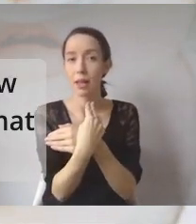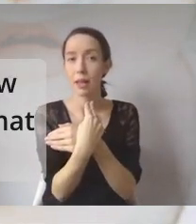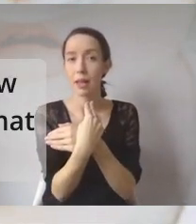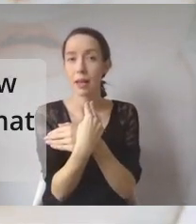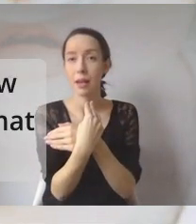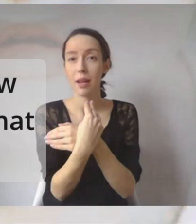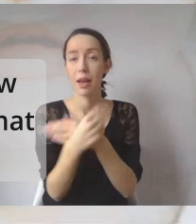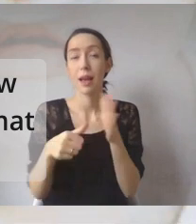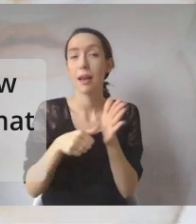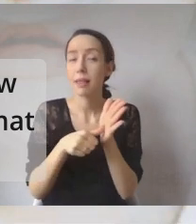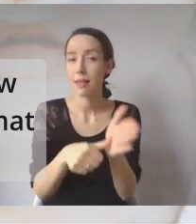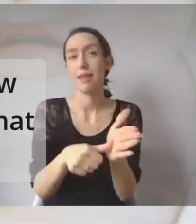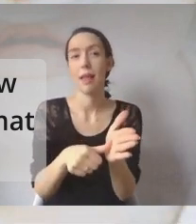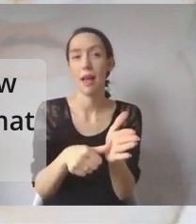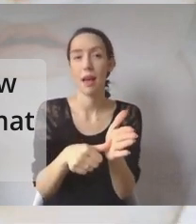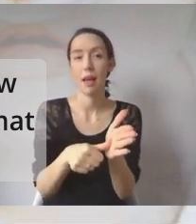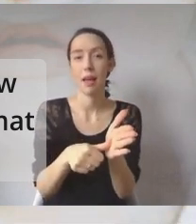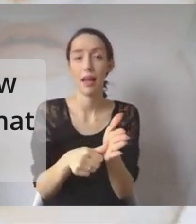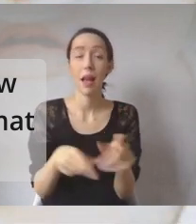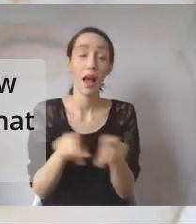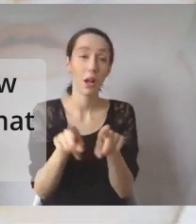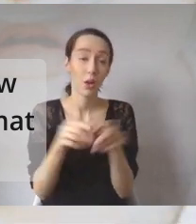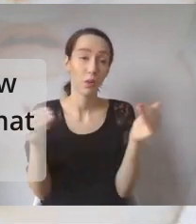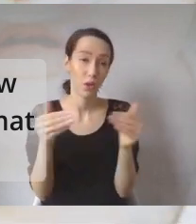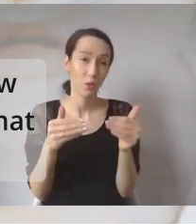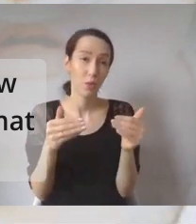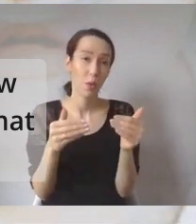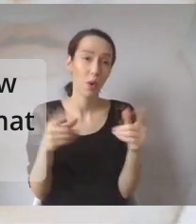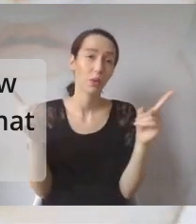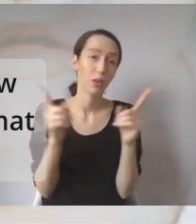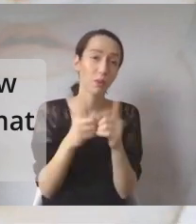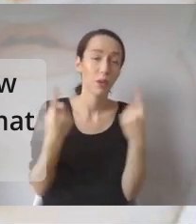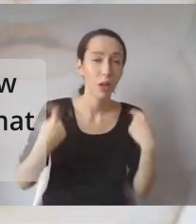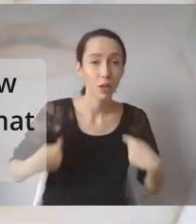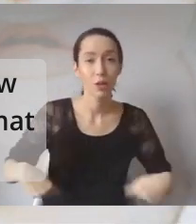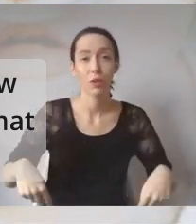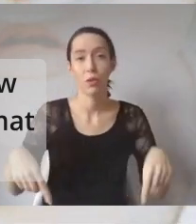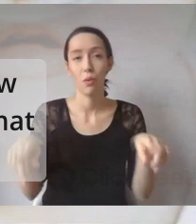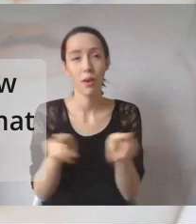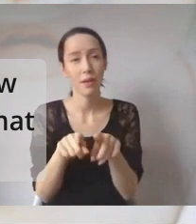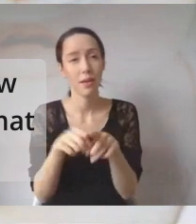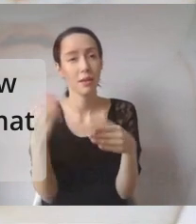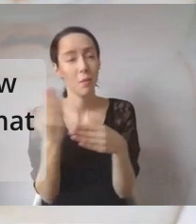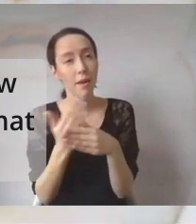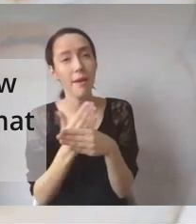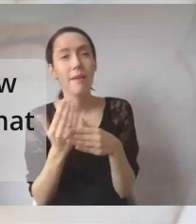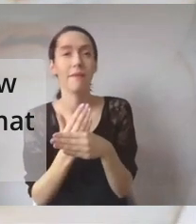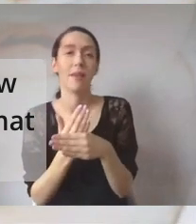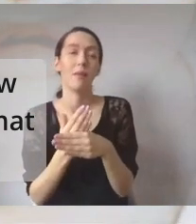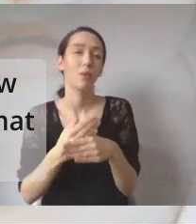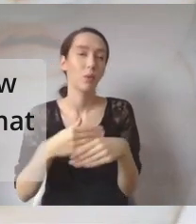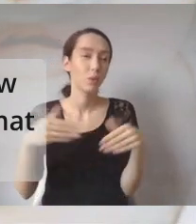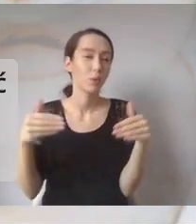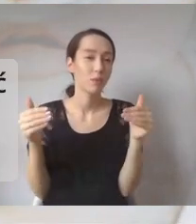tak jak mówiłam, na przykład w tej samej branży, które mogą się wymieniać wiedzą na temat na przykład szkoleń, w których warto brać